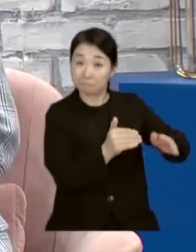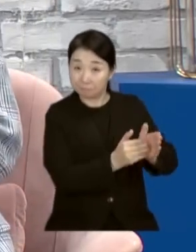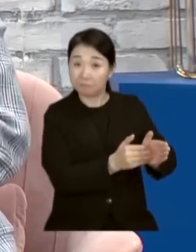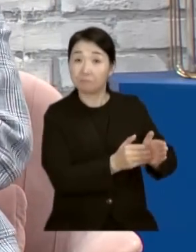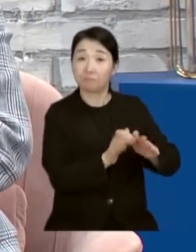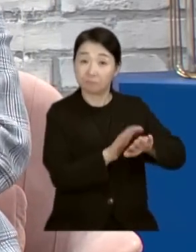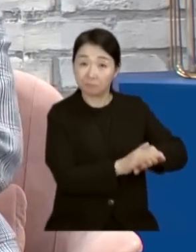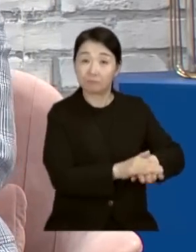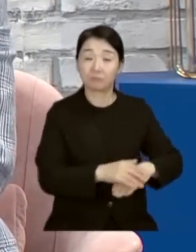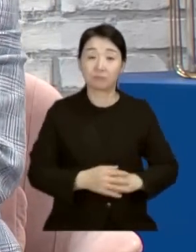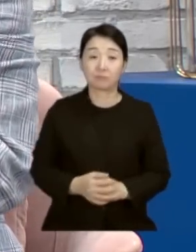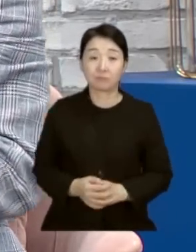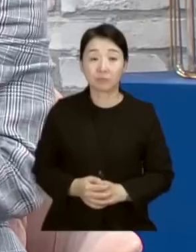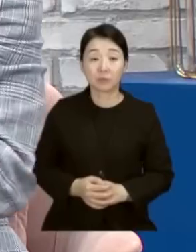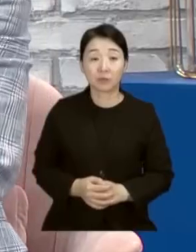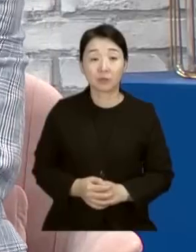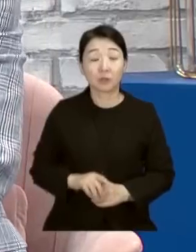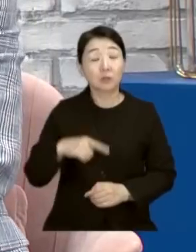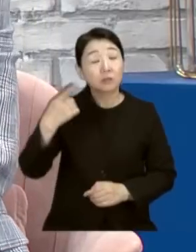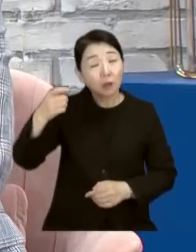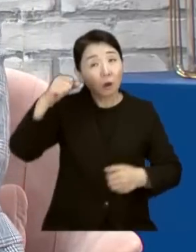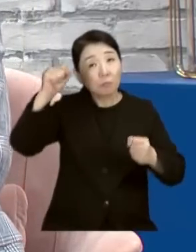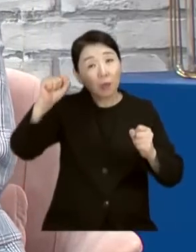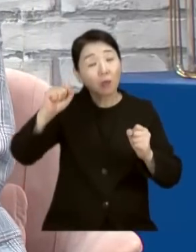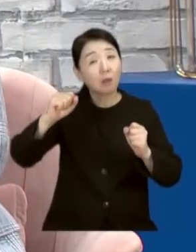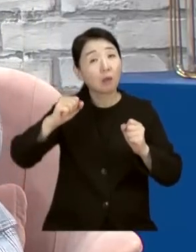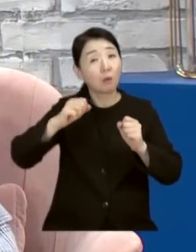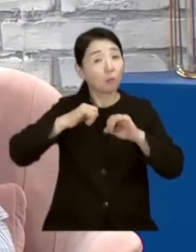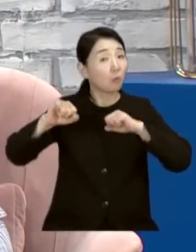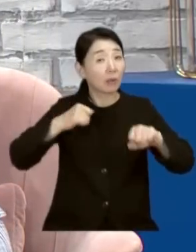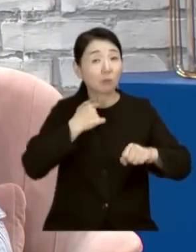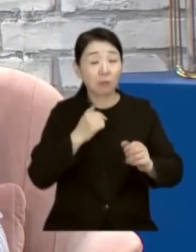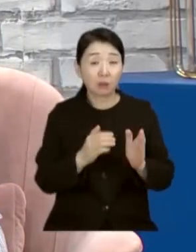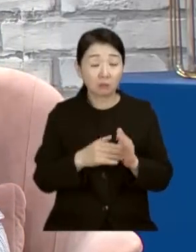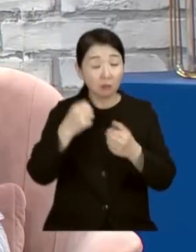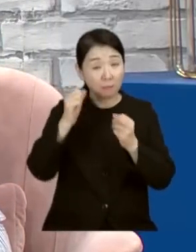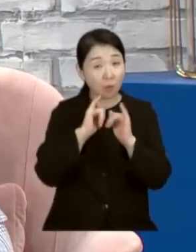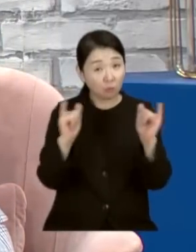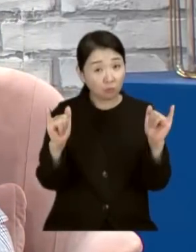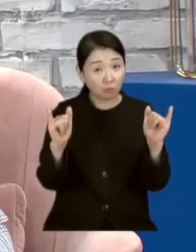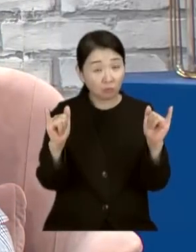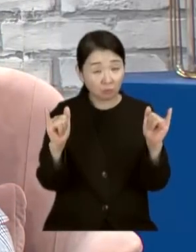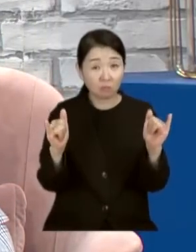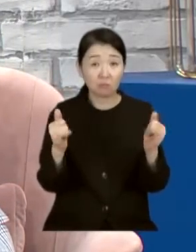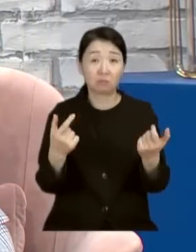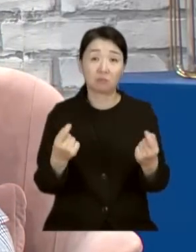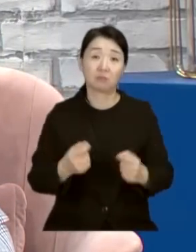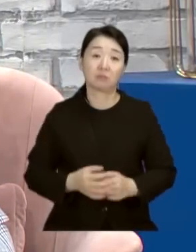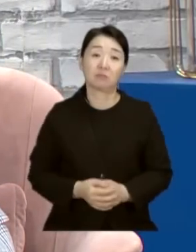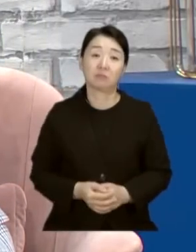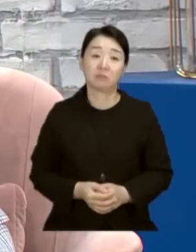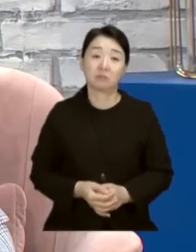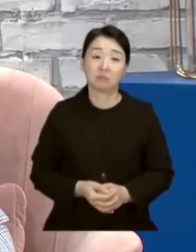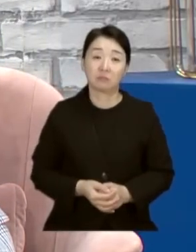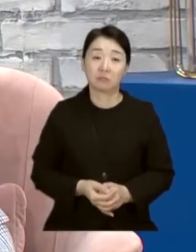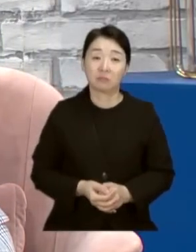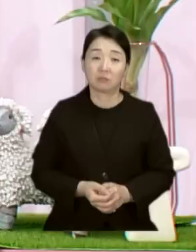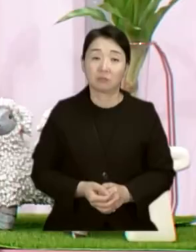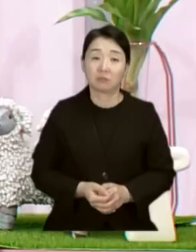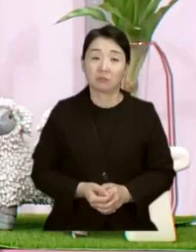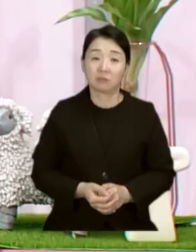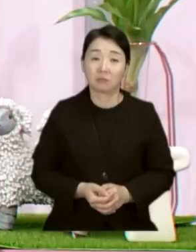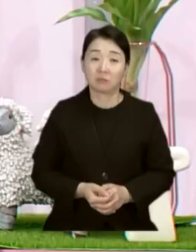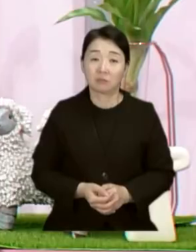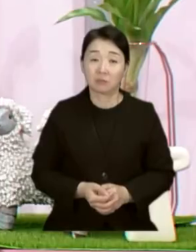네. 그리고 배우로 제, 그래. 그래 내가 그 얘기를 하려고. 배우도 했어요, 그죠? 네, 배우도 하다가 그리고